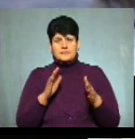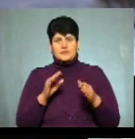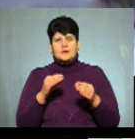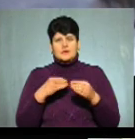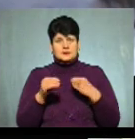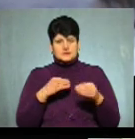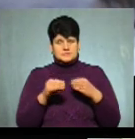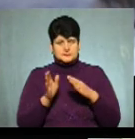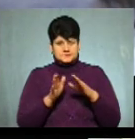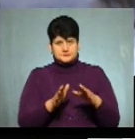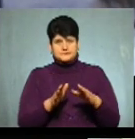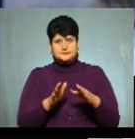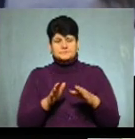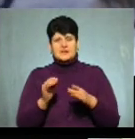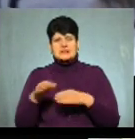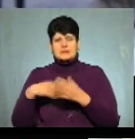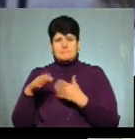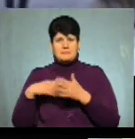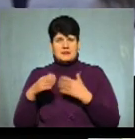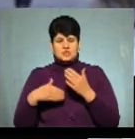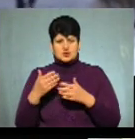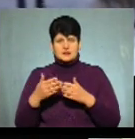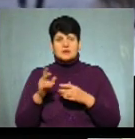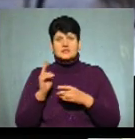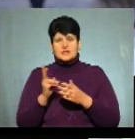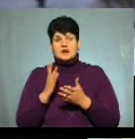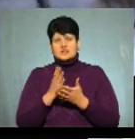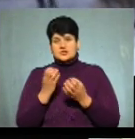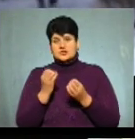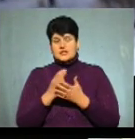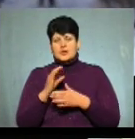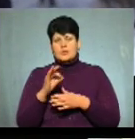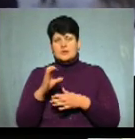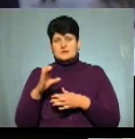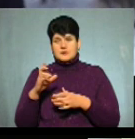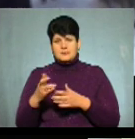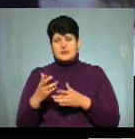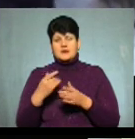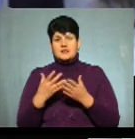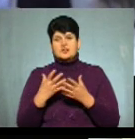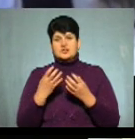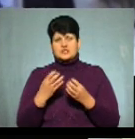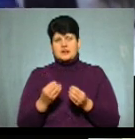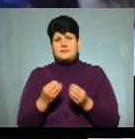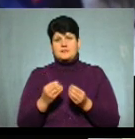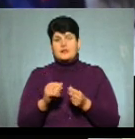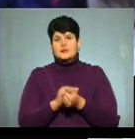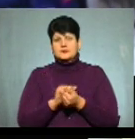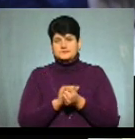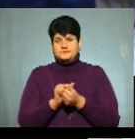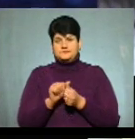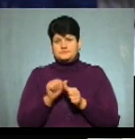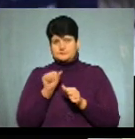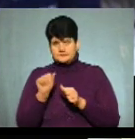полімери, змішане, а також є деякі ОСББ, які ще й картон сортують. Бо картон, він більш такий габаритний і на нього більше потрібне